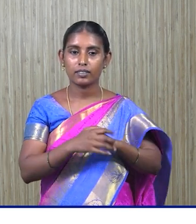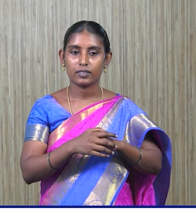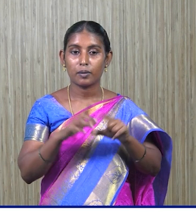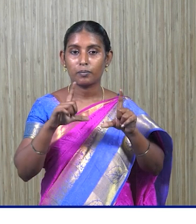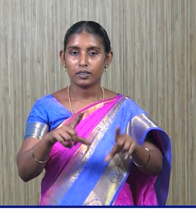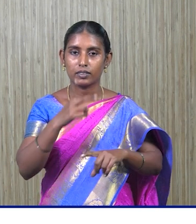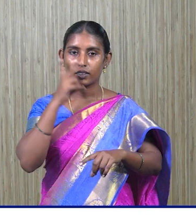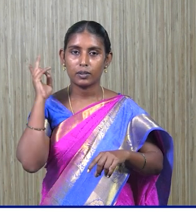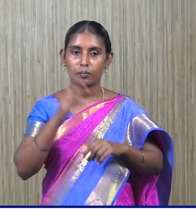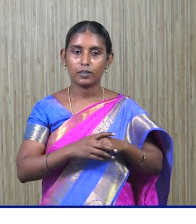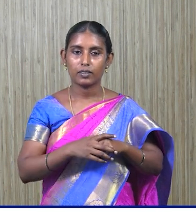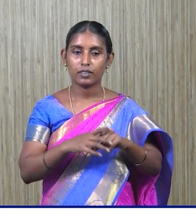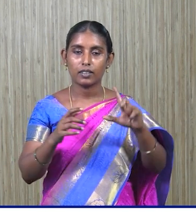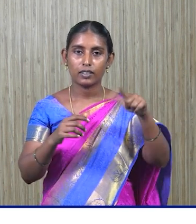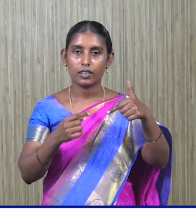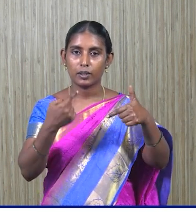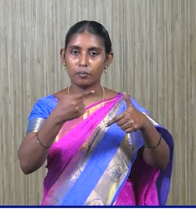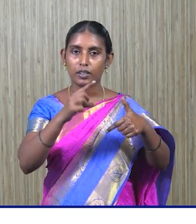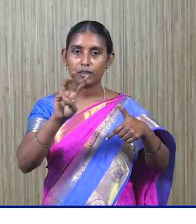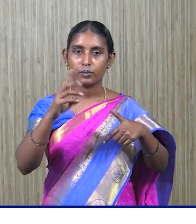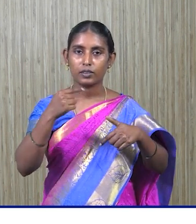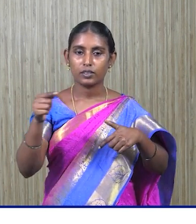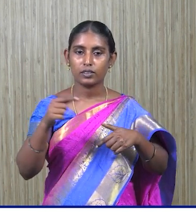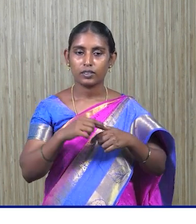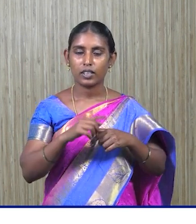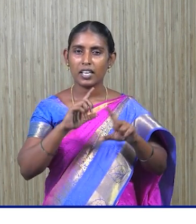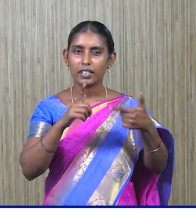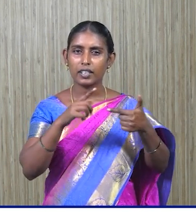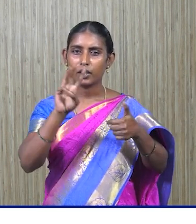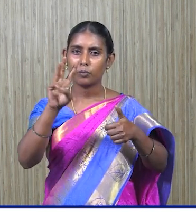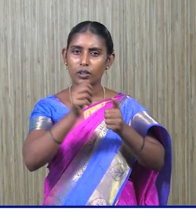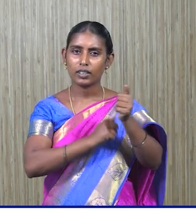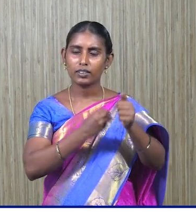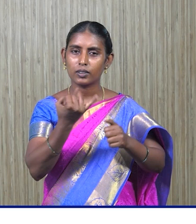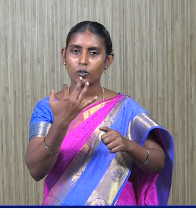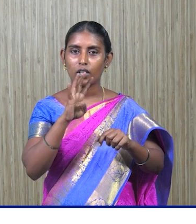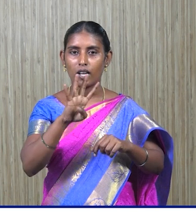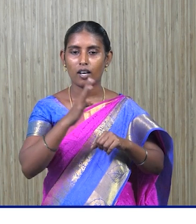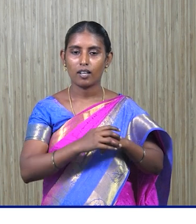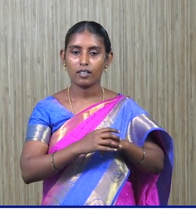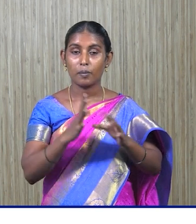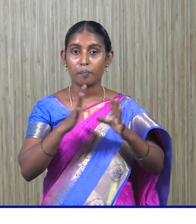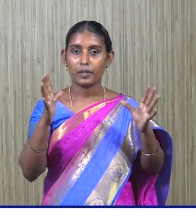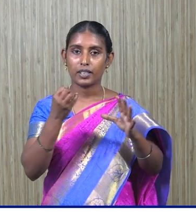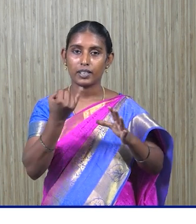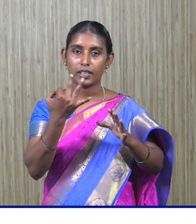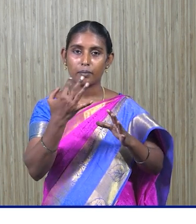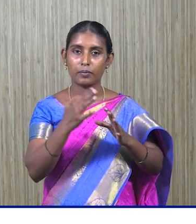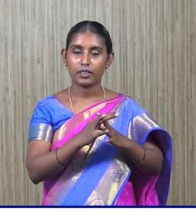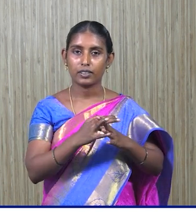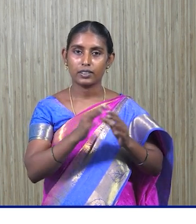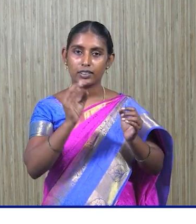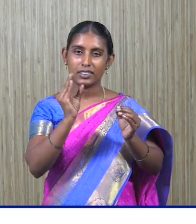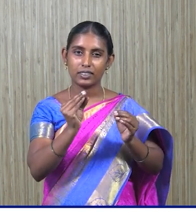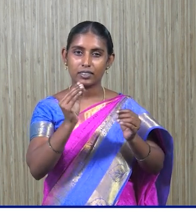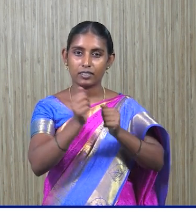படத்தில் பார்த்தீங்கன்னா தெரியும், 7 × 3. 7லேருந்து 3 கழிச்சா எவ்வளோ கிடைக்கும்? 4. பெரியனிலிருந்து சிறியனை கழிக்கிறோம். ஆனால்